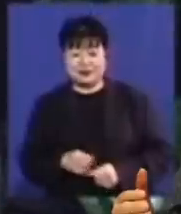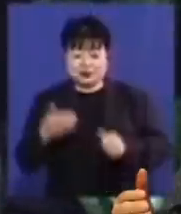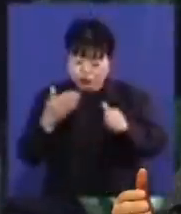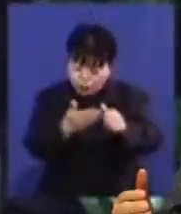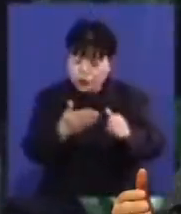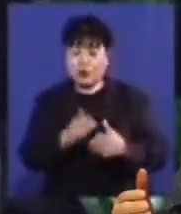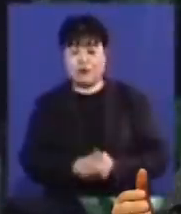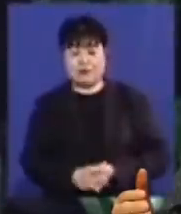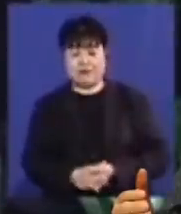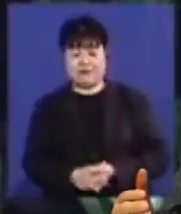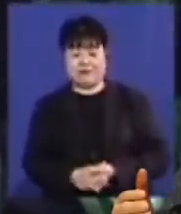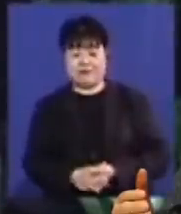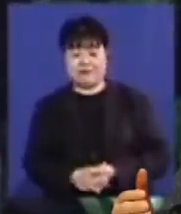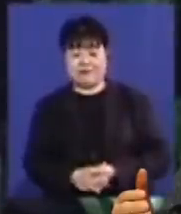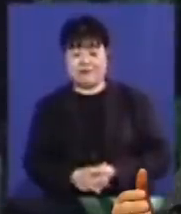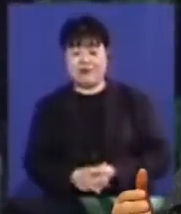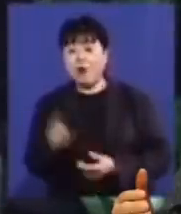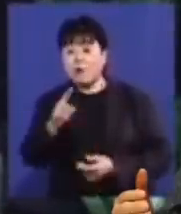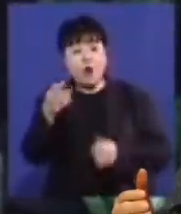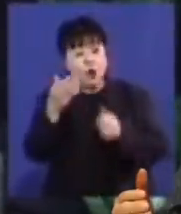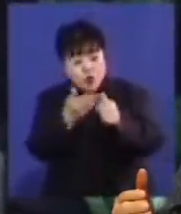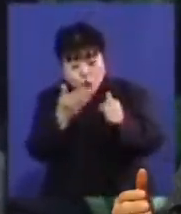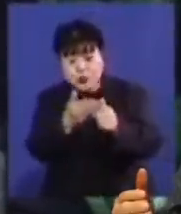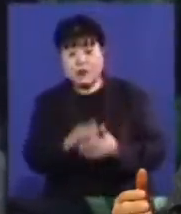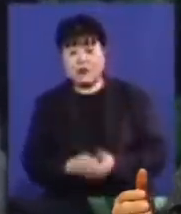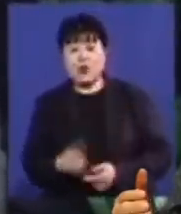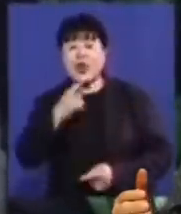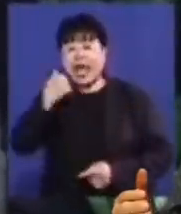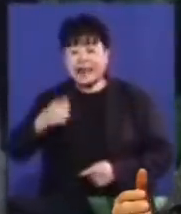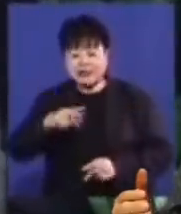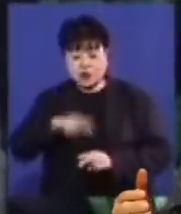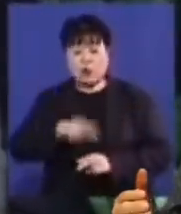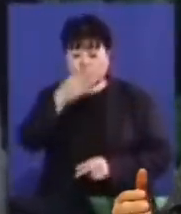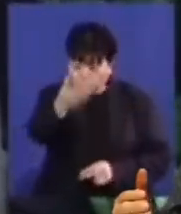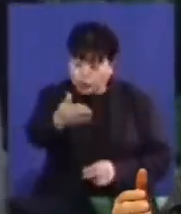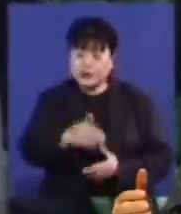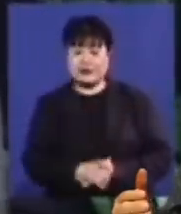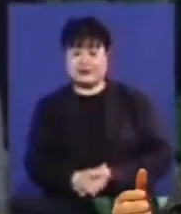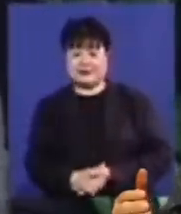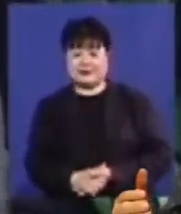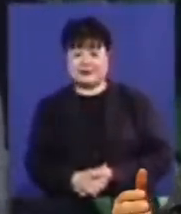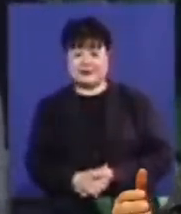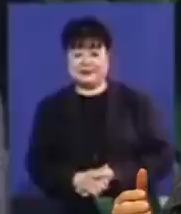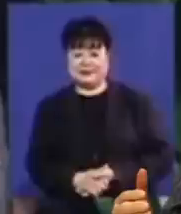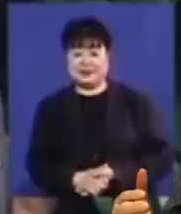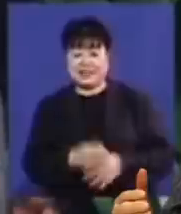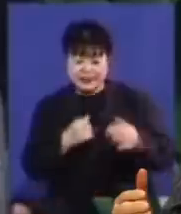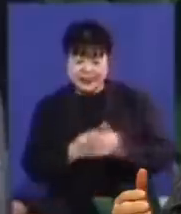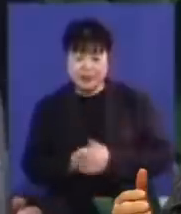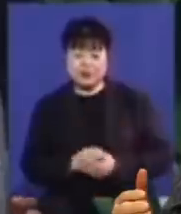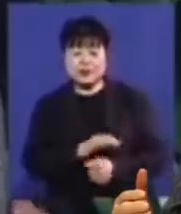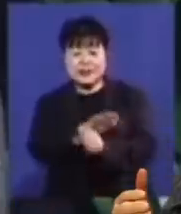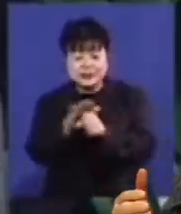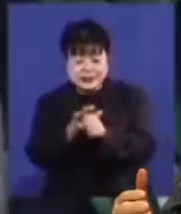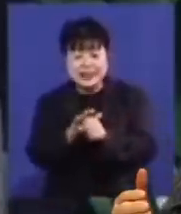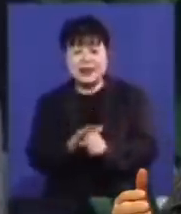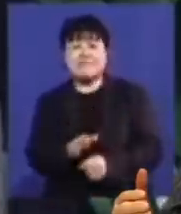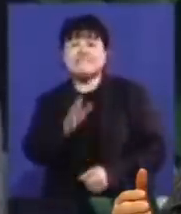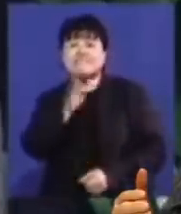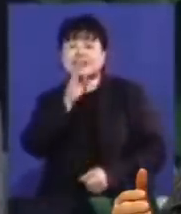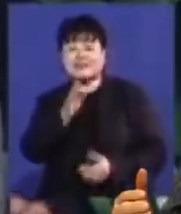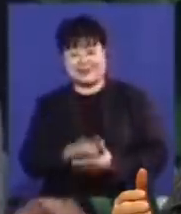주셨으니, 뭘 주셨습니까? 독생자를 주셨으니. 그러니 우리 사랑하는 것이